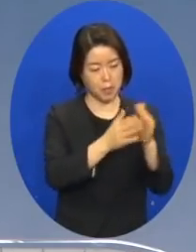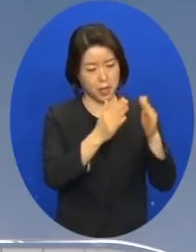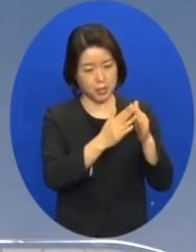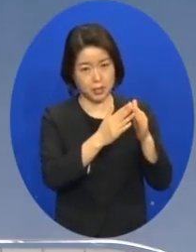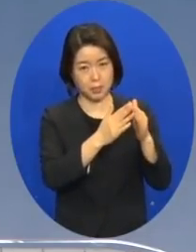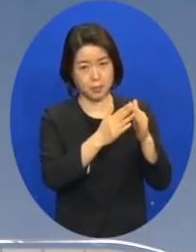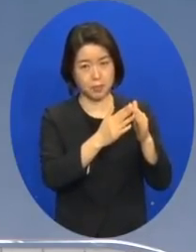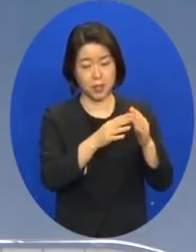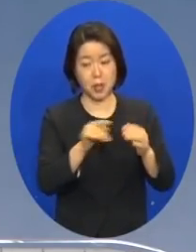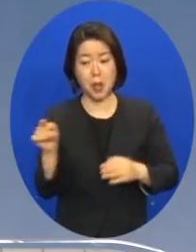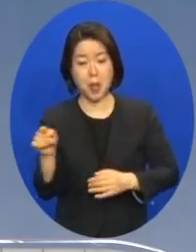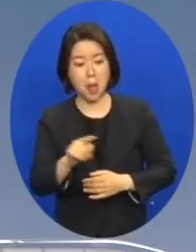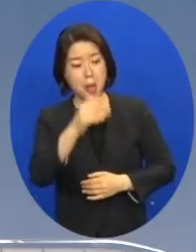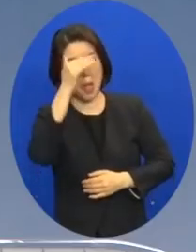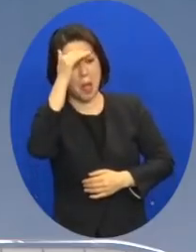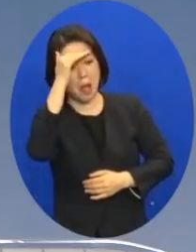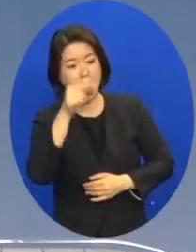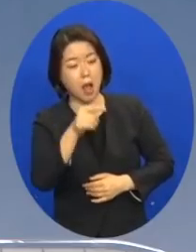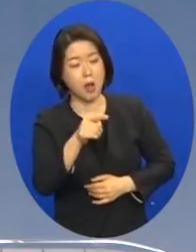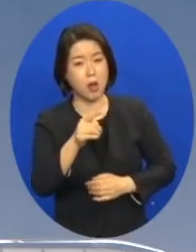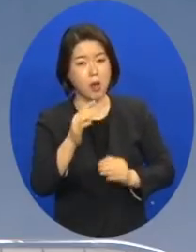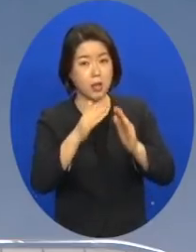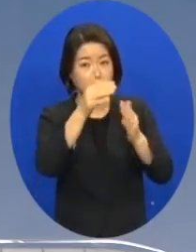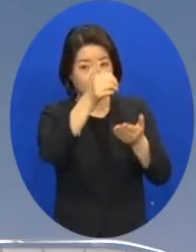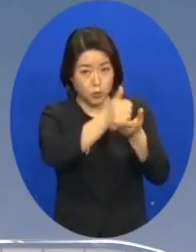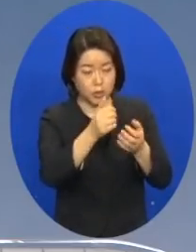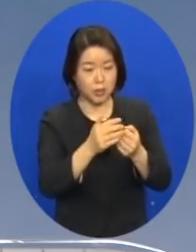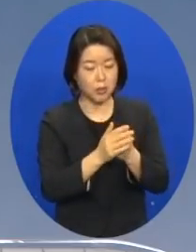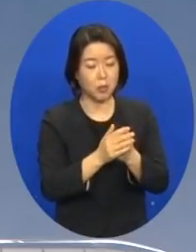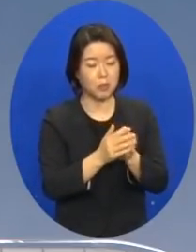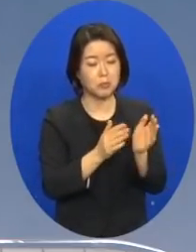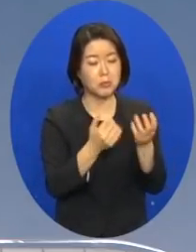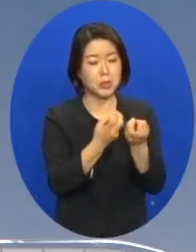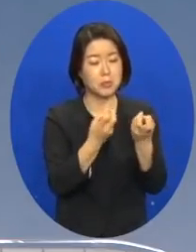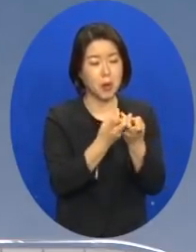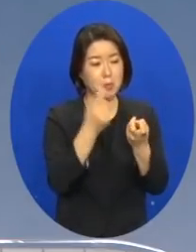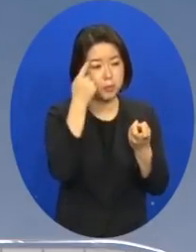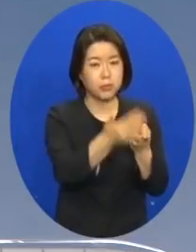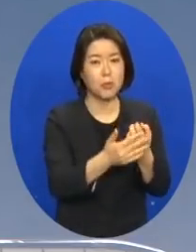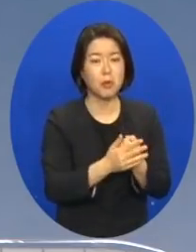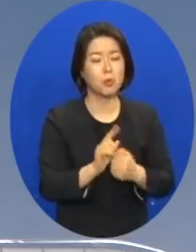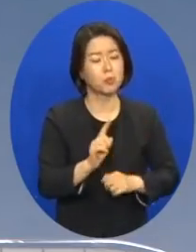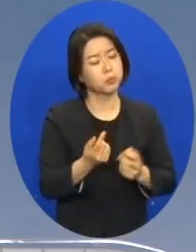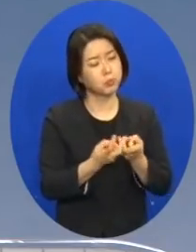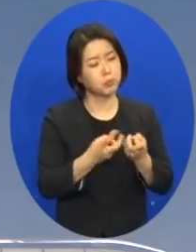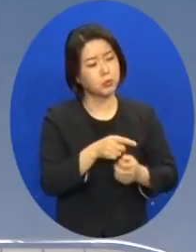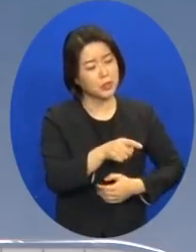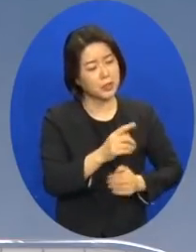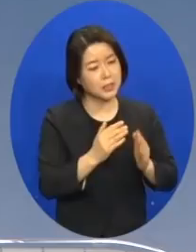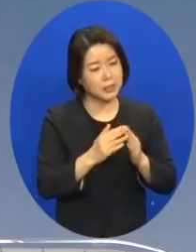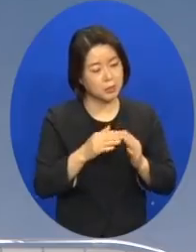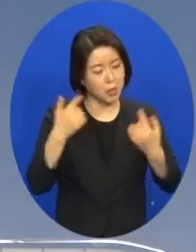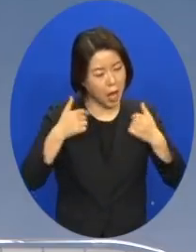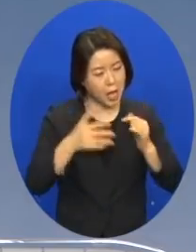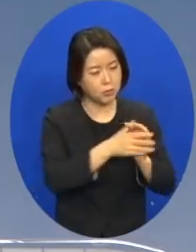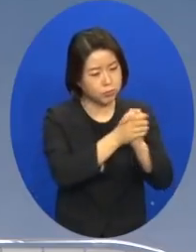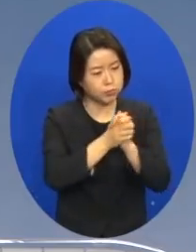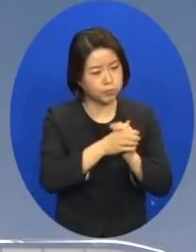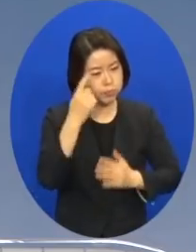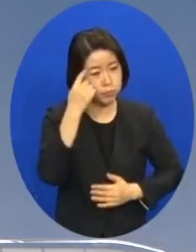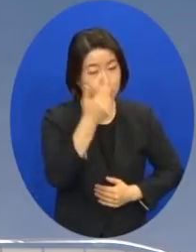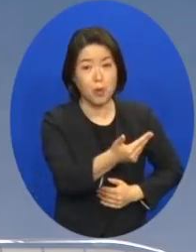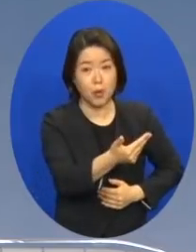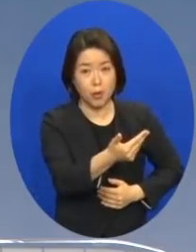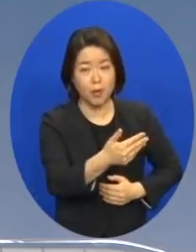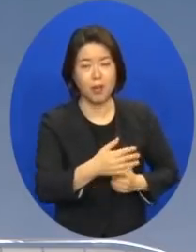집에 가서 그 집 주인에게 비결을 물었습니다. 어떻게 이 집은 그렇게 화평한가요?